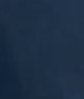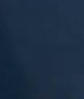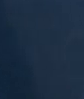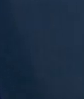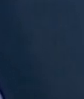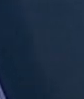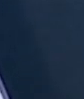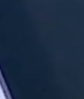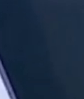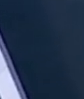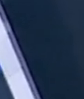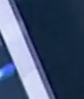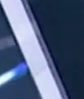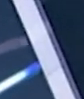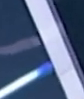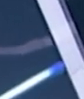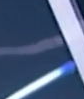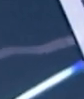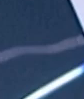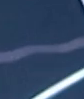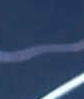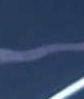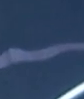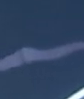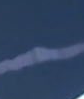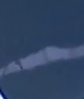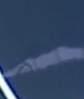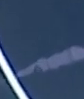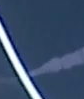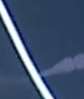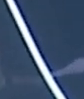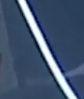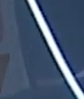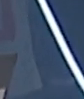лайки, пишите комментарии. Не забывайте включить колокольчик, чтобы всегда быть в курсе самого важного.